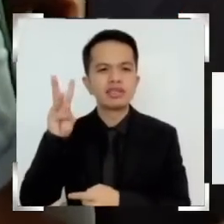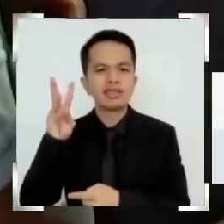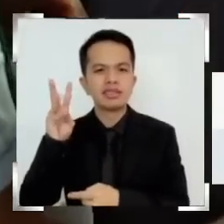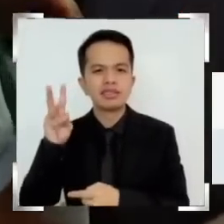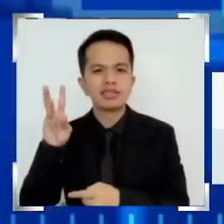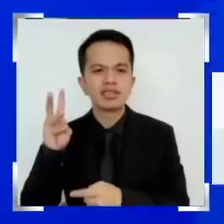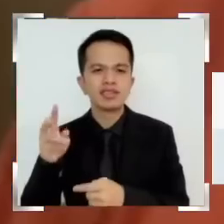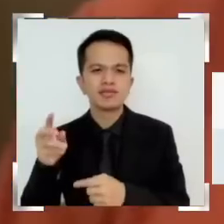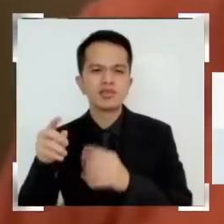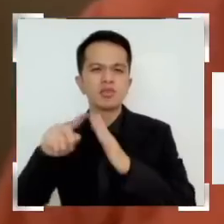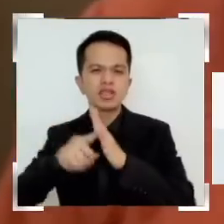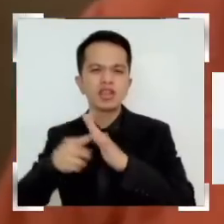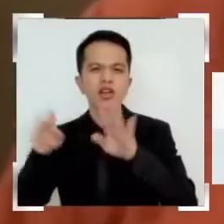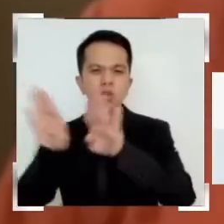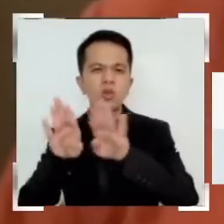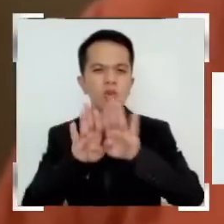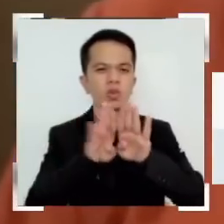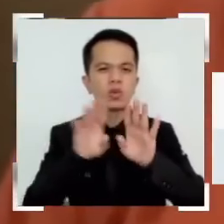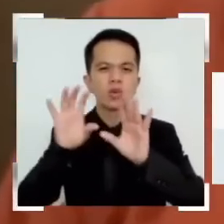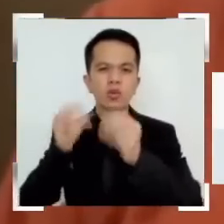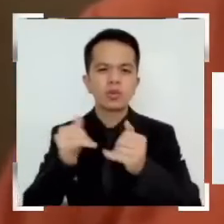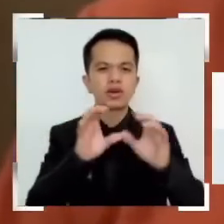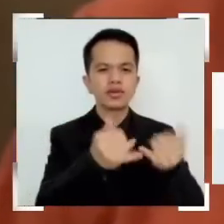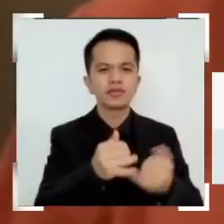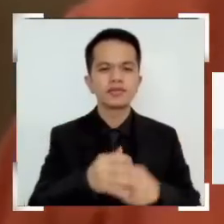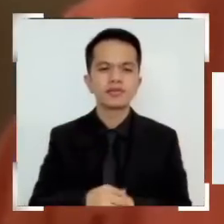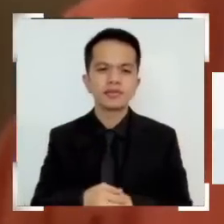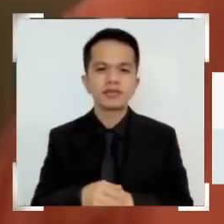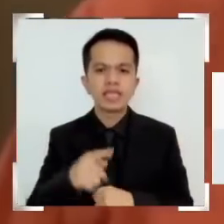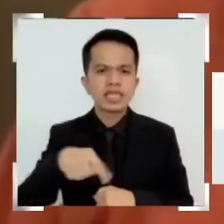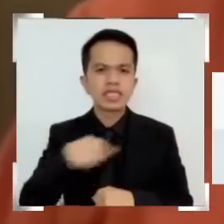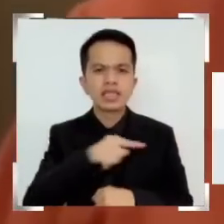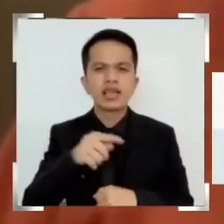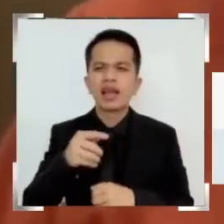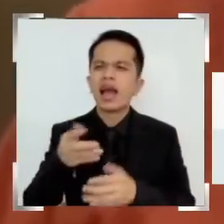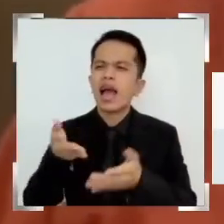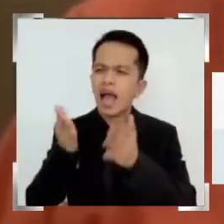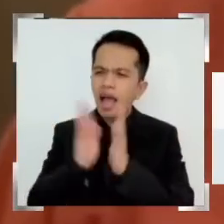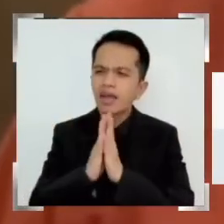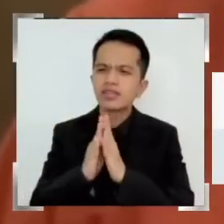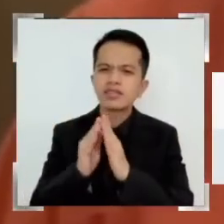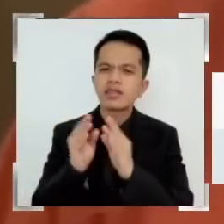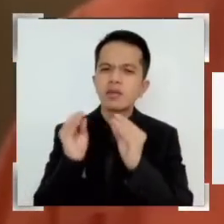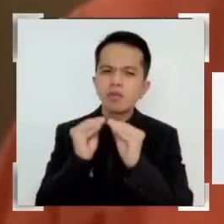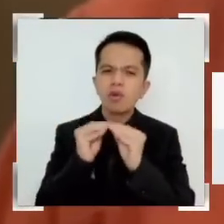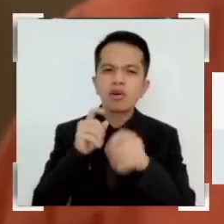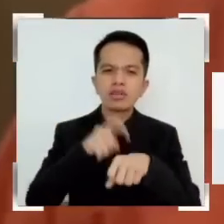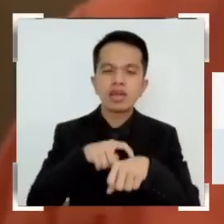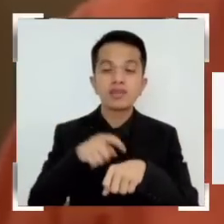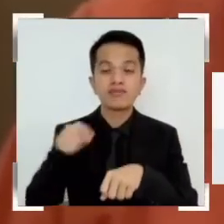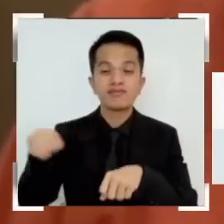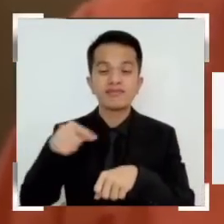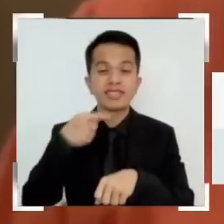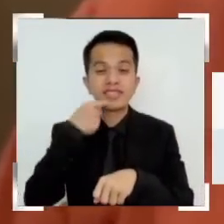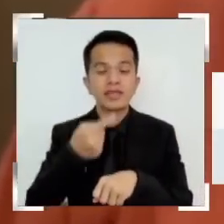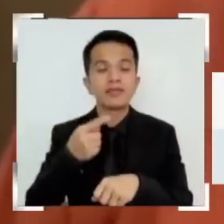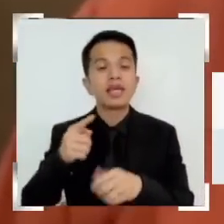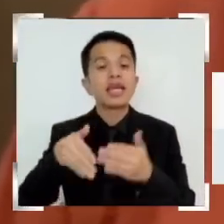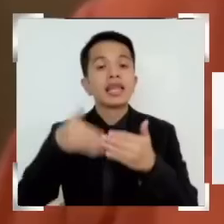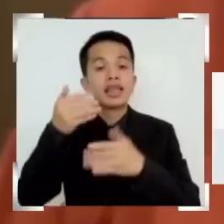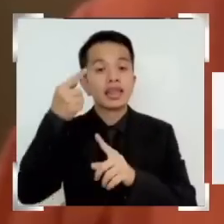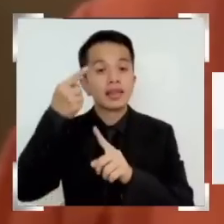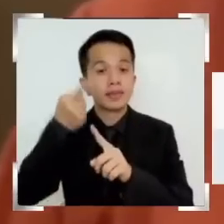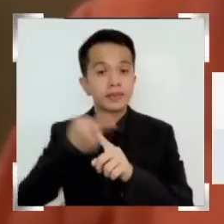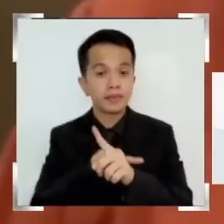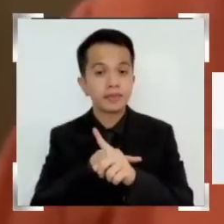nilang kumpanya. And they requested for a bit more time. They said that by next month, which